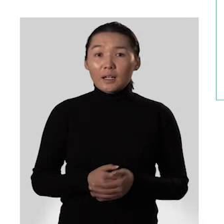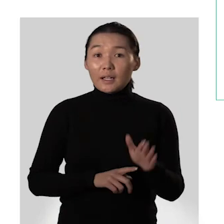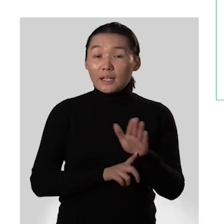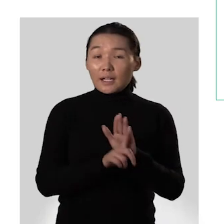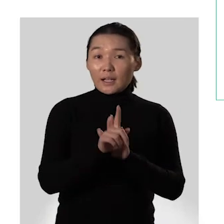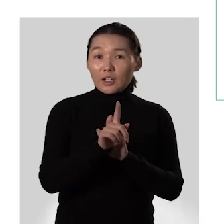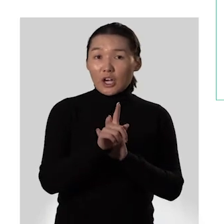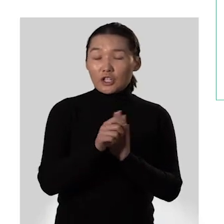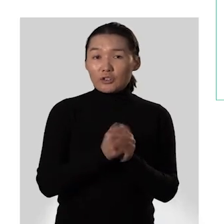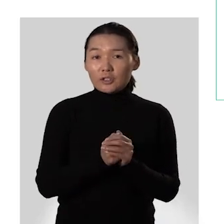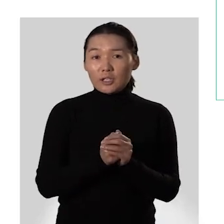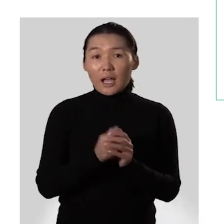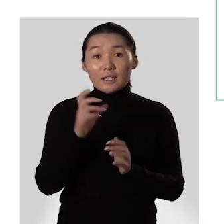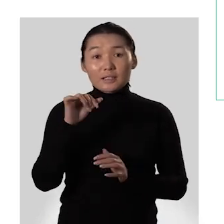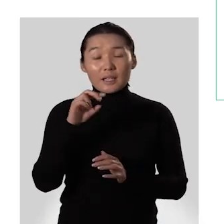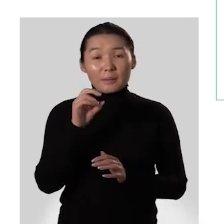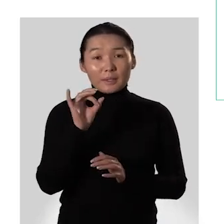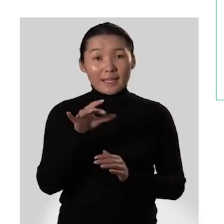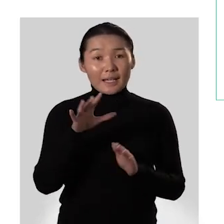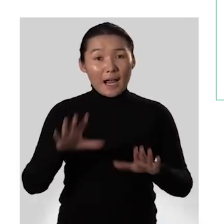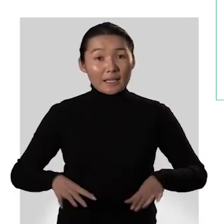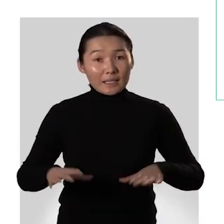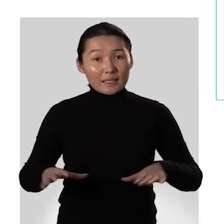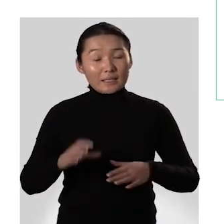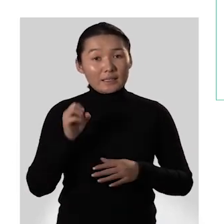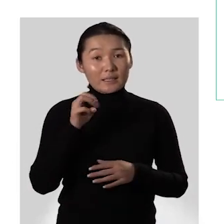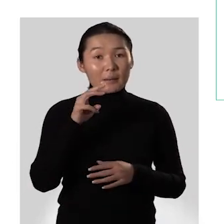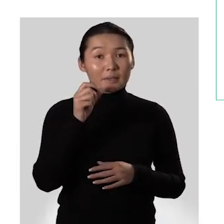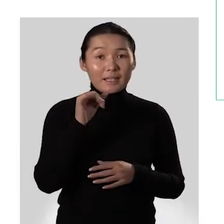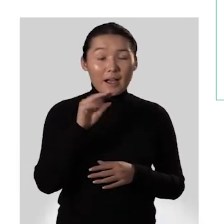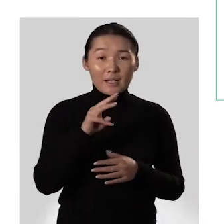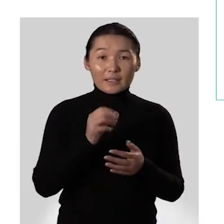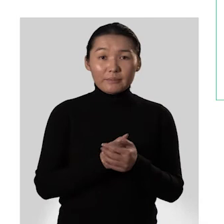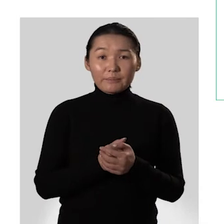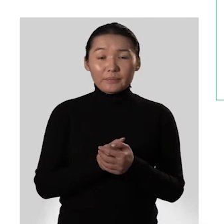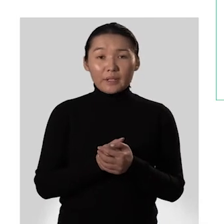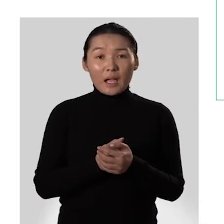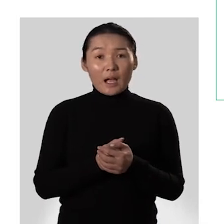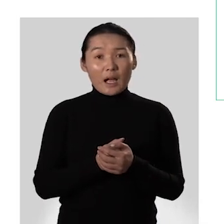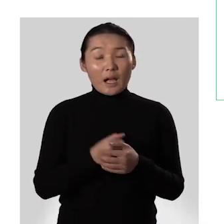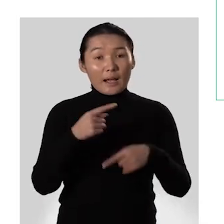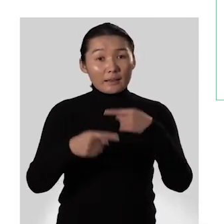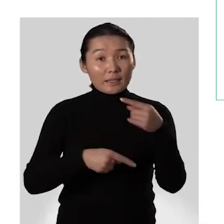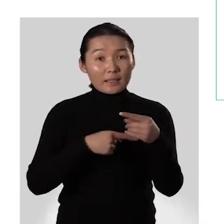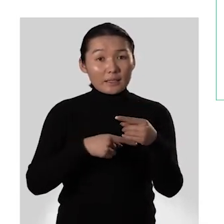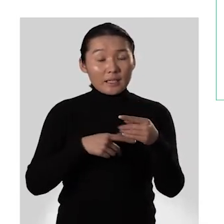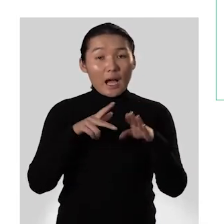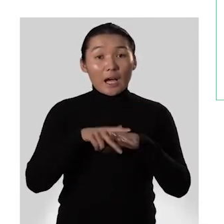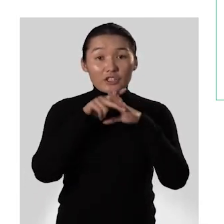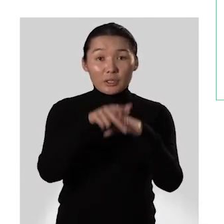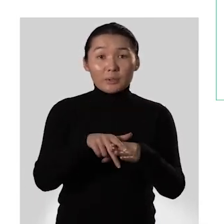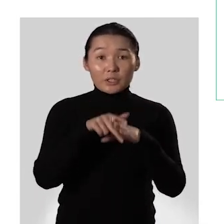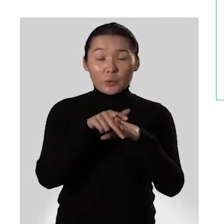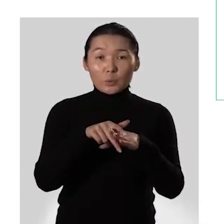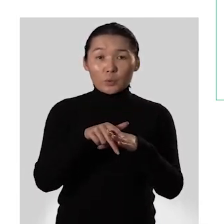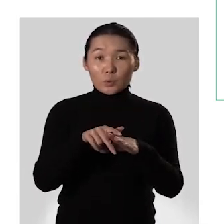саяпкер аттарды таптайт. Андан кийин ат чабыш өтүүчү жер тандалат.